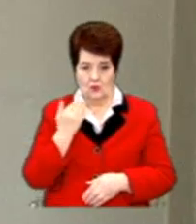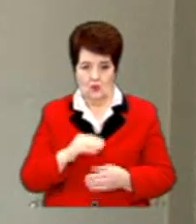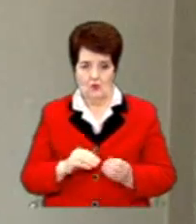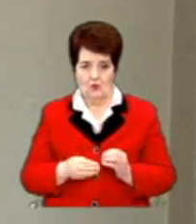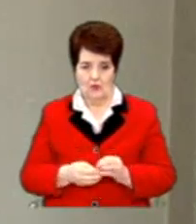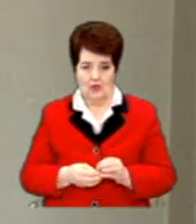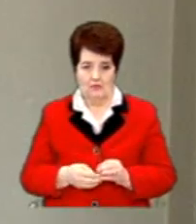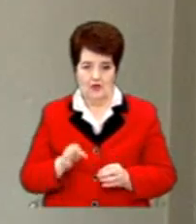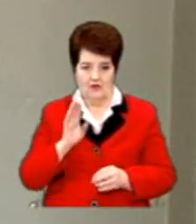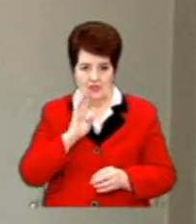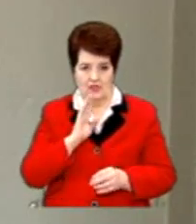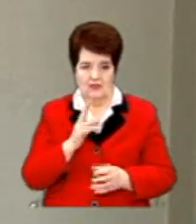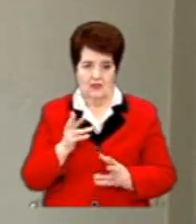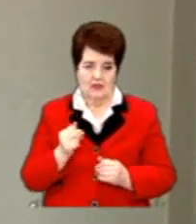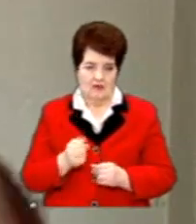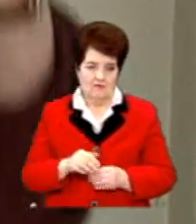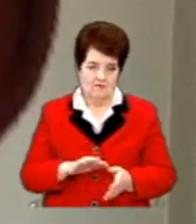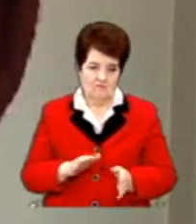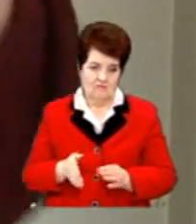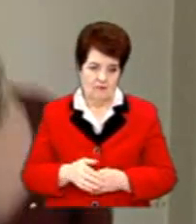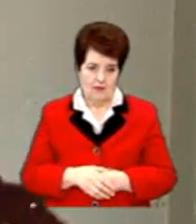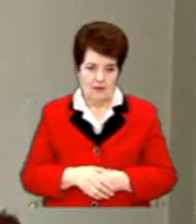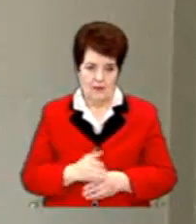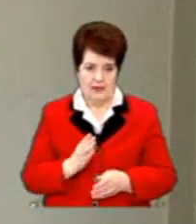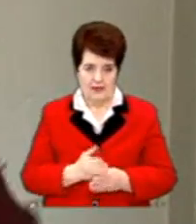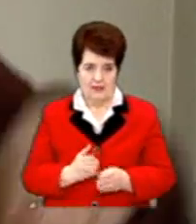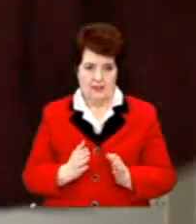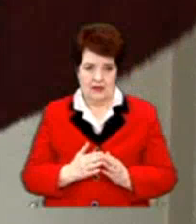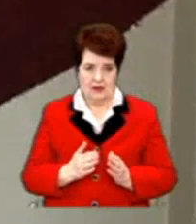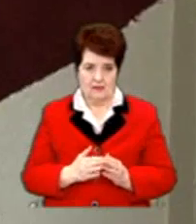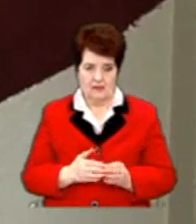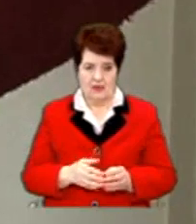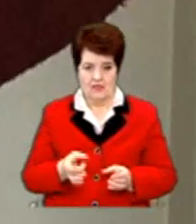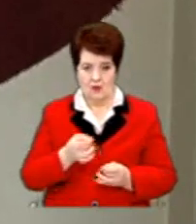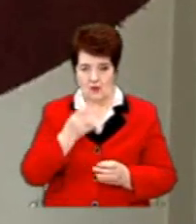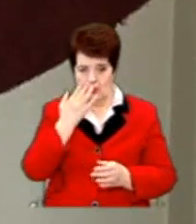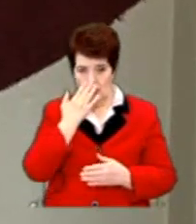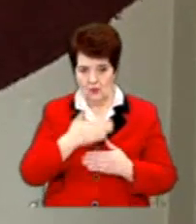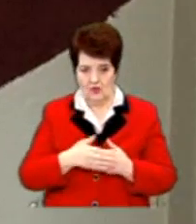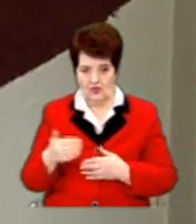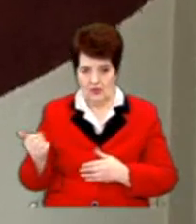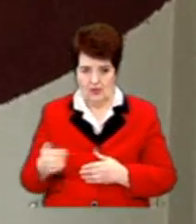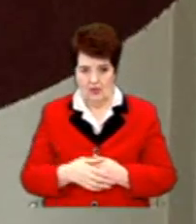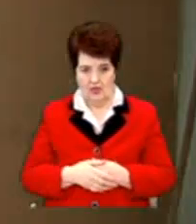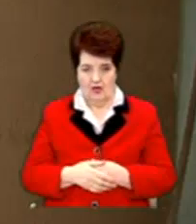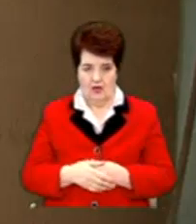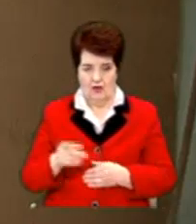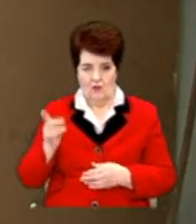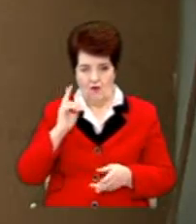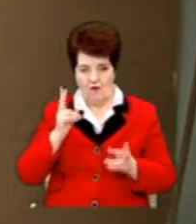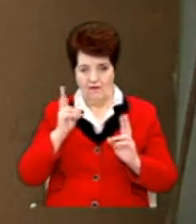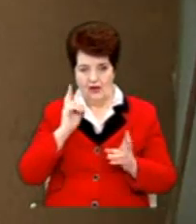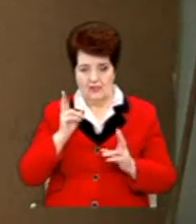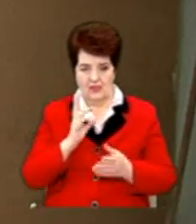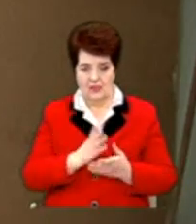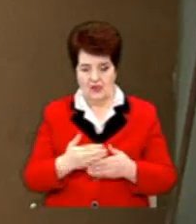problemă. Fetițele poate, eu știu, este și casa de cultură, este un liceu, pe urmă este o frizerie alături, chiar